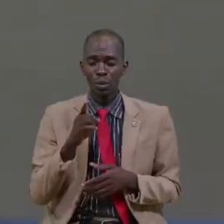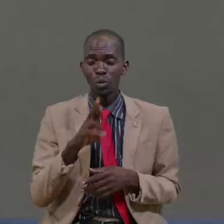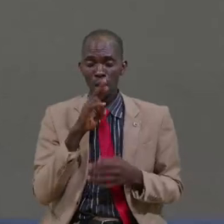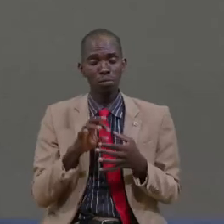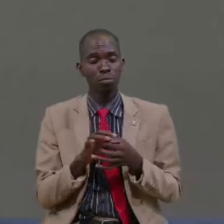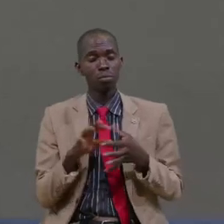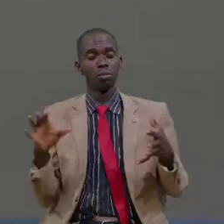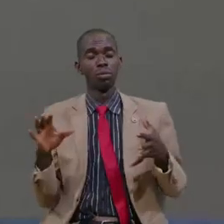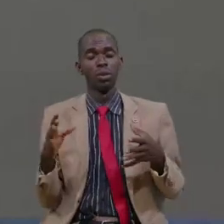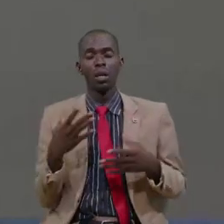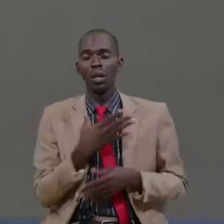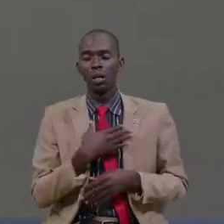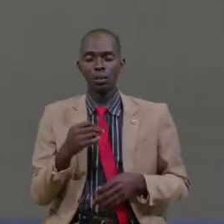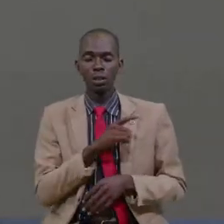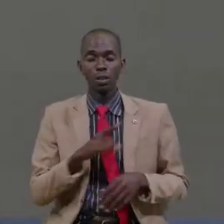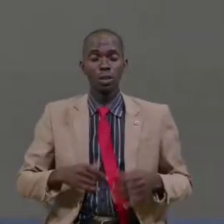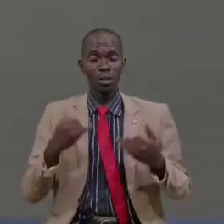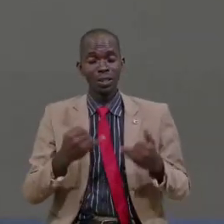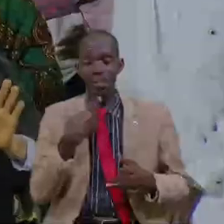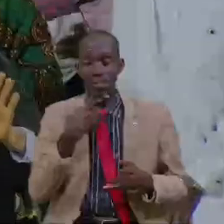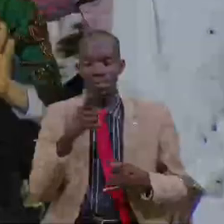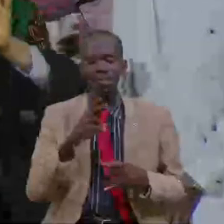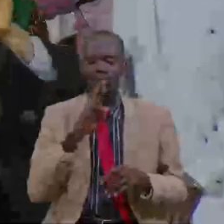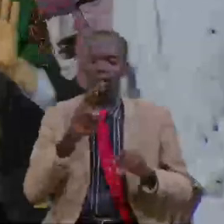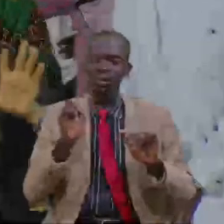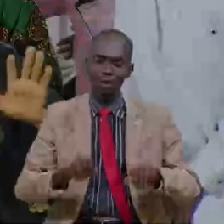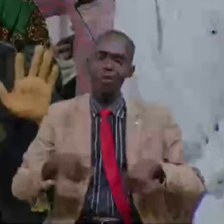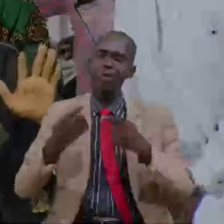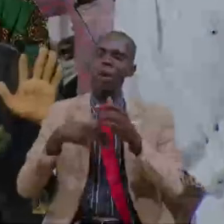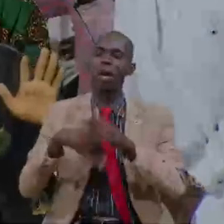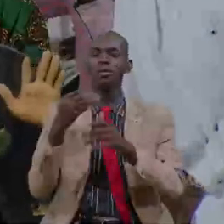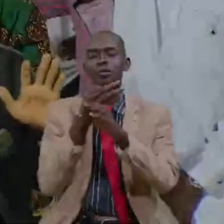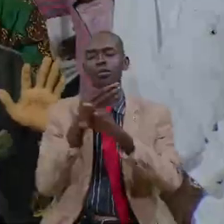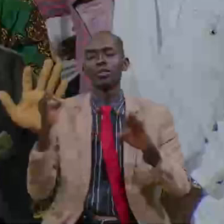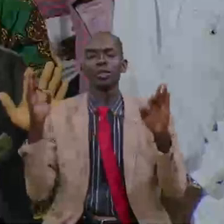Tu es délié et le Seigneur te dit, tu peux aller libre.